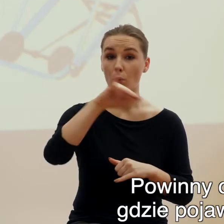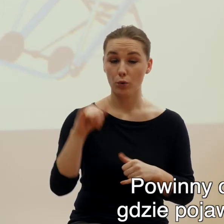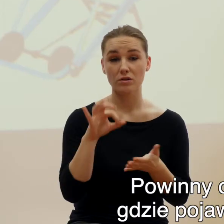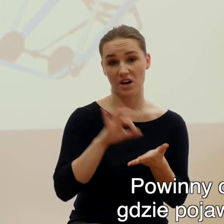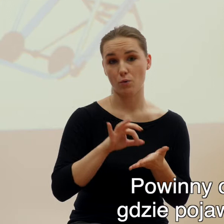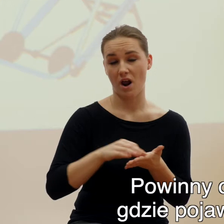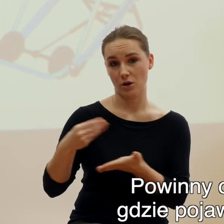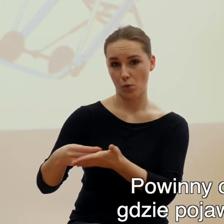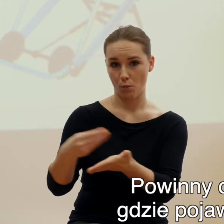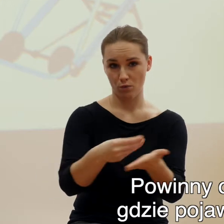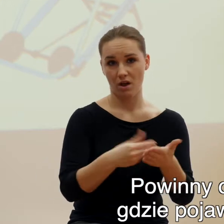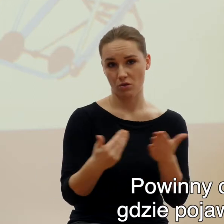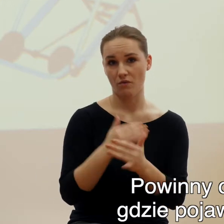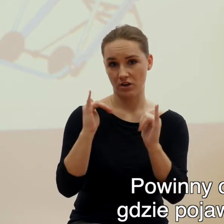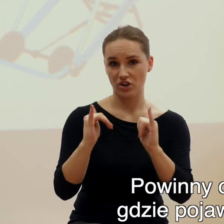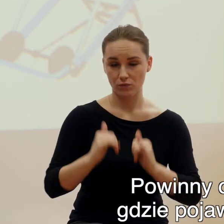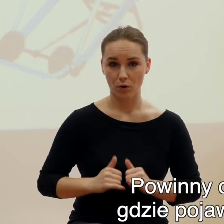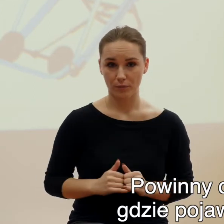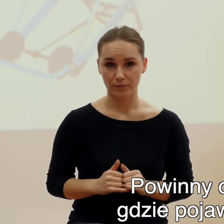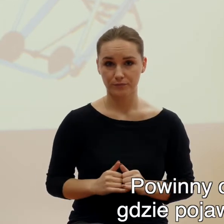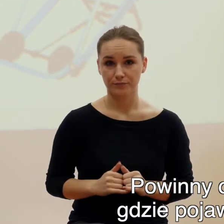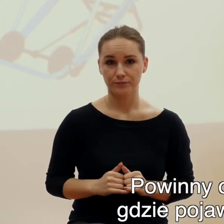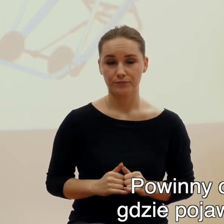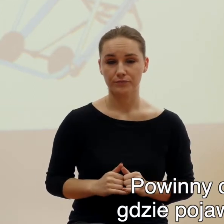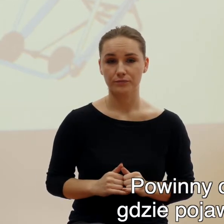Powinny one się znajdować w każdym budynku, gdzie